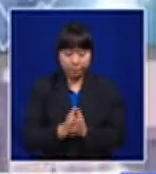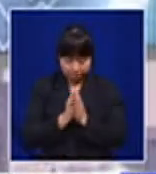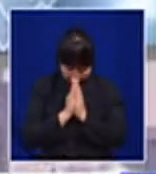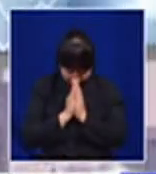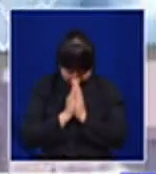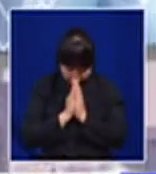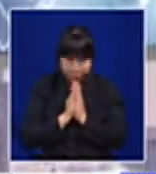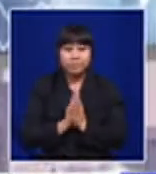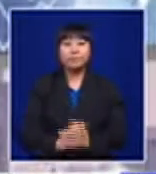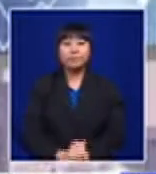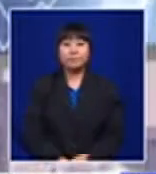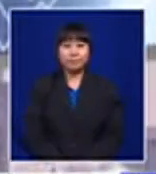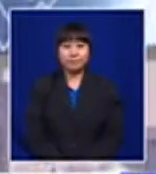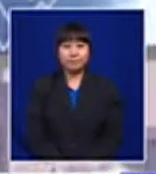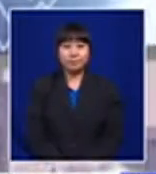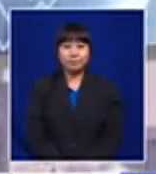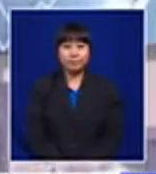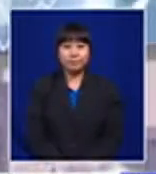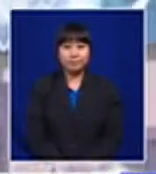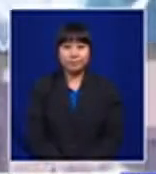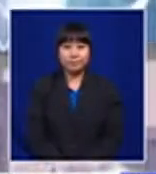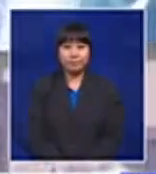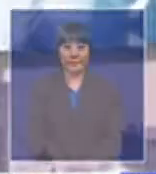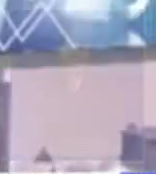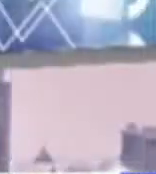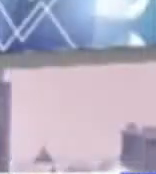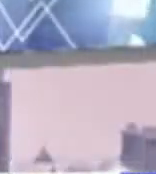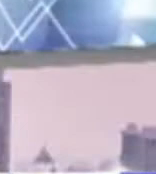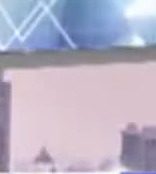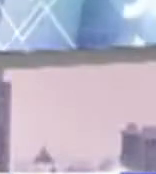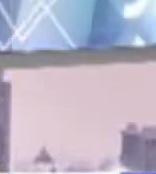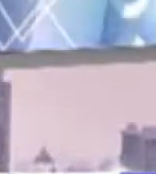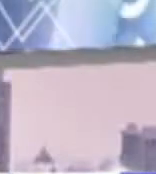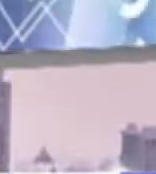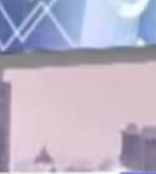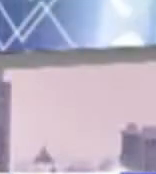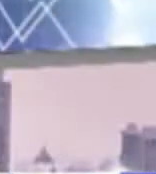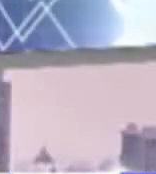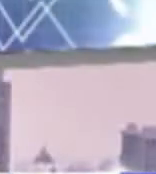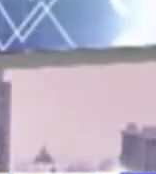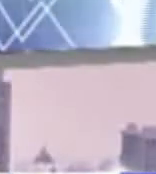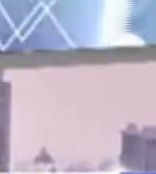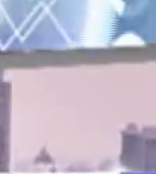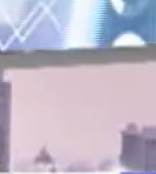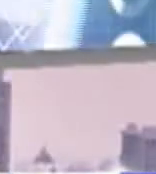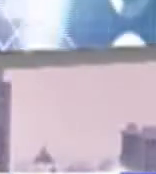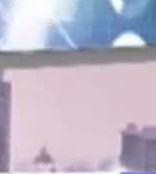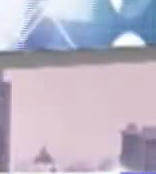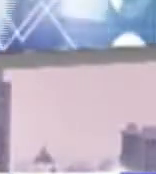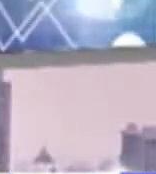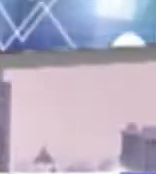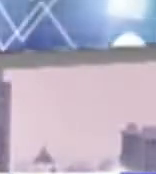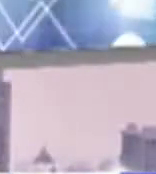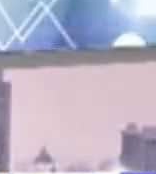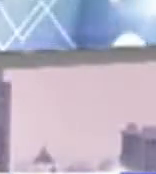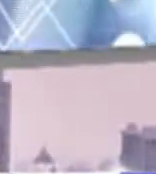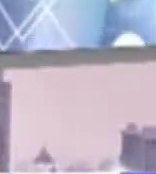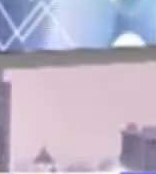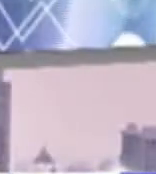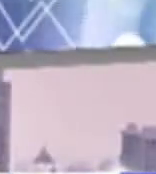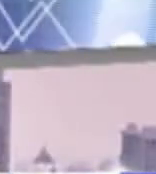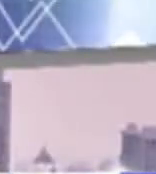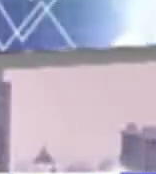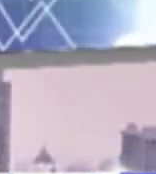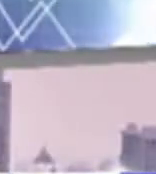สำหรับบรรยากาศการลงทุนวันนี้ตลาดหุ้นไทยยังคงปรับตัวขึ้นได้อย่างร้อนแรงต่อเนื่องนะคะจากสัปดาห์ที่แล้วจากกระแสเงินทุนต่างชาติที่ไหลเข้ามาลง